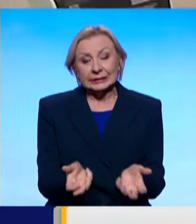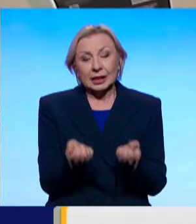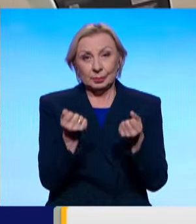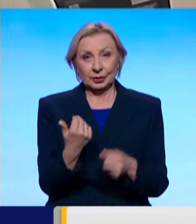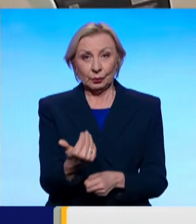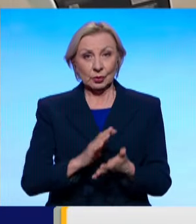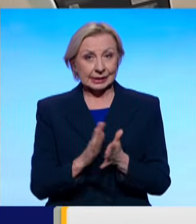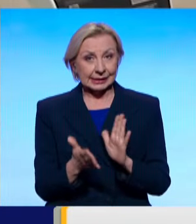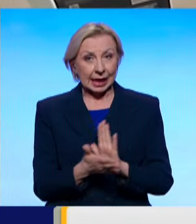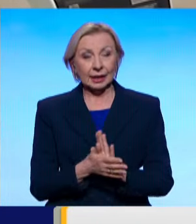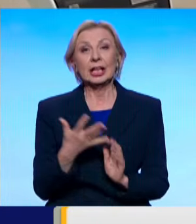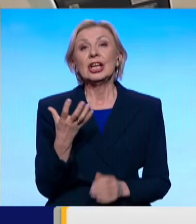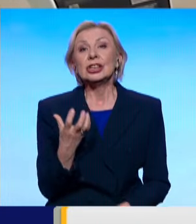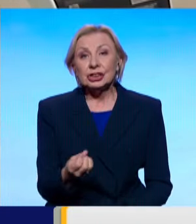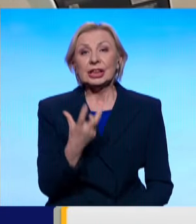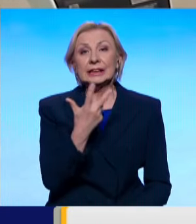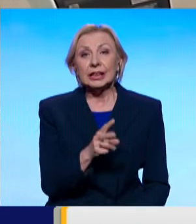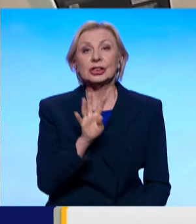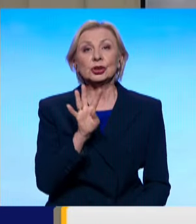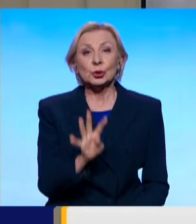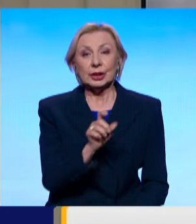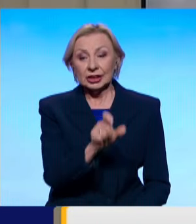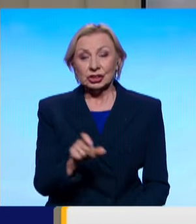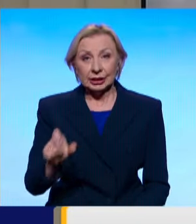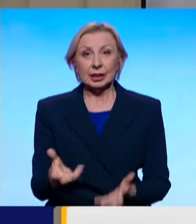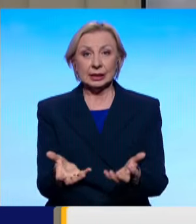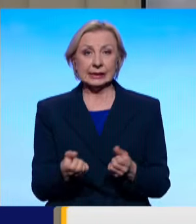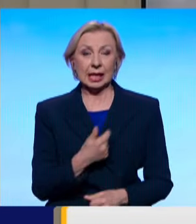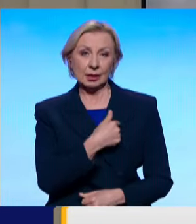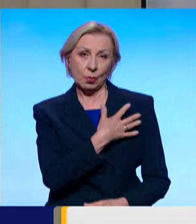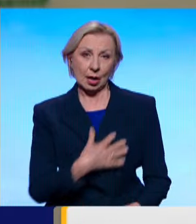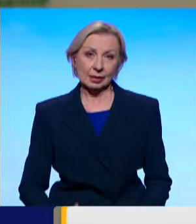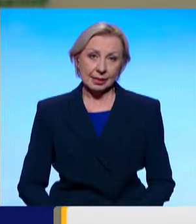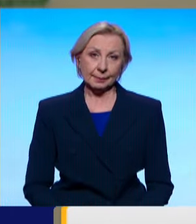стан. І ще 34 жителі області дістали поранення.